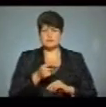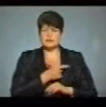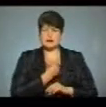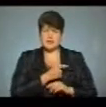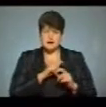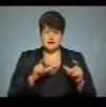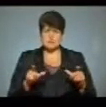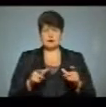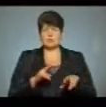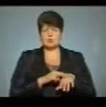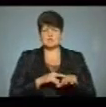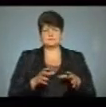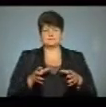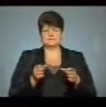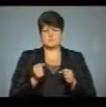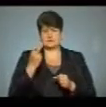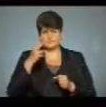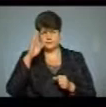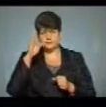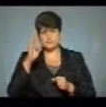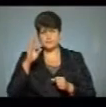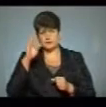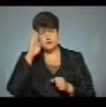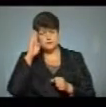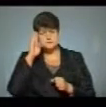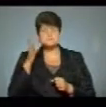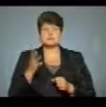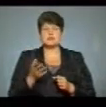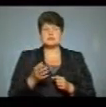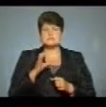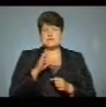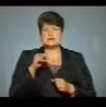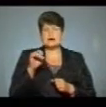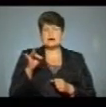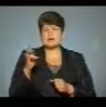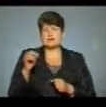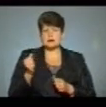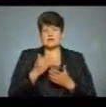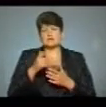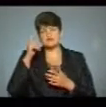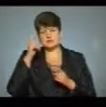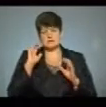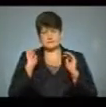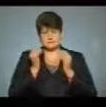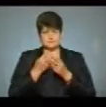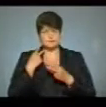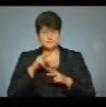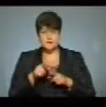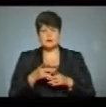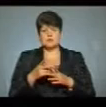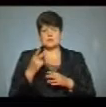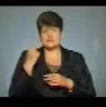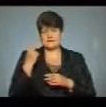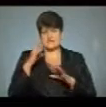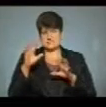2 підозрюваних – Сергія Терендеха і Володимира Білішевича. Сергію Терендеху, який перебуває в Чортківському слідчому ізоляторі, інкримінують